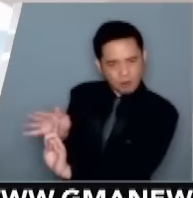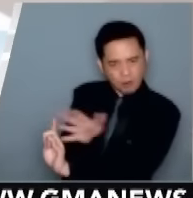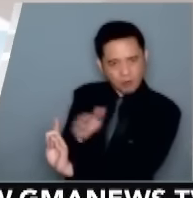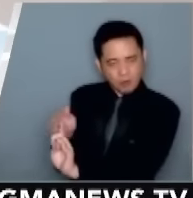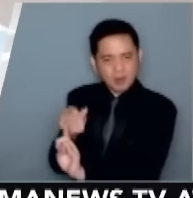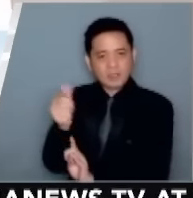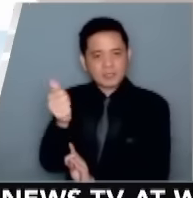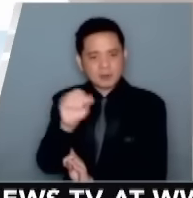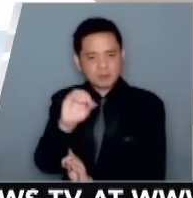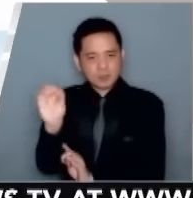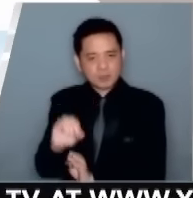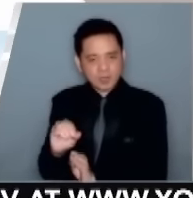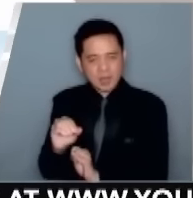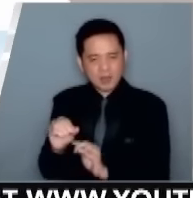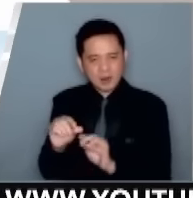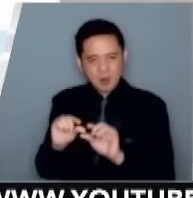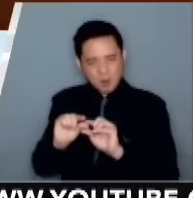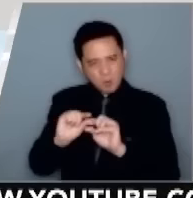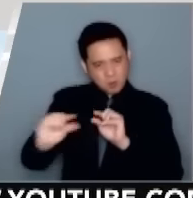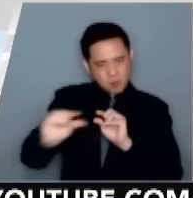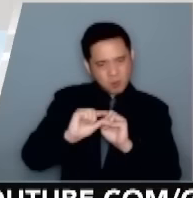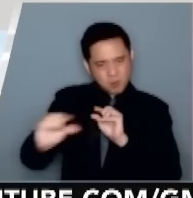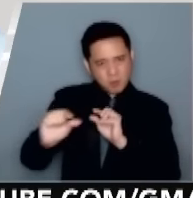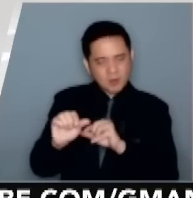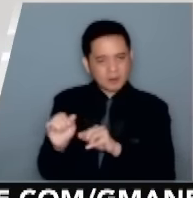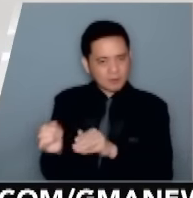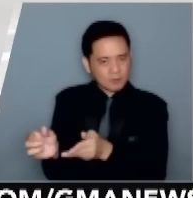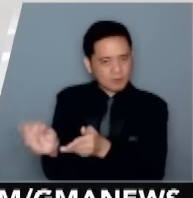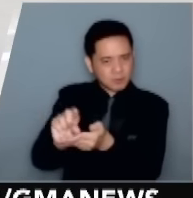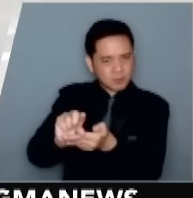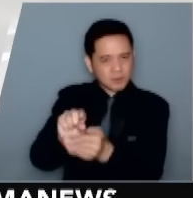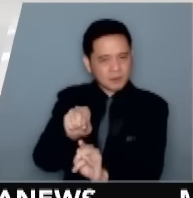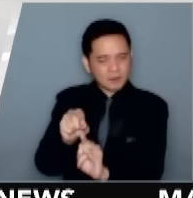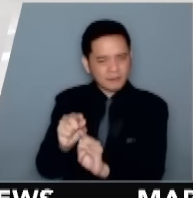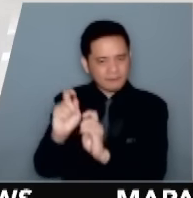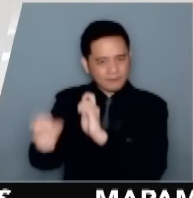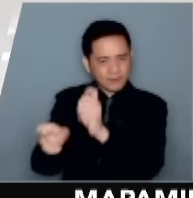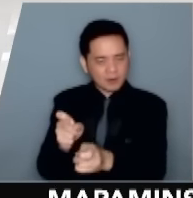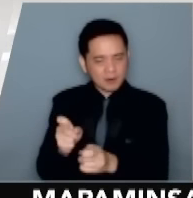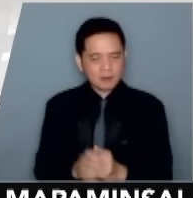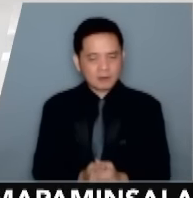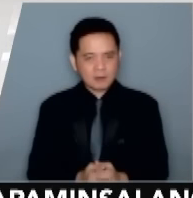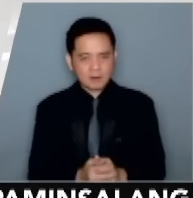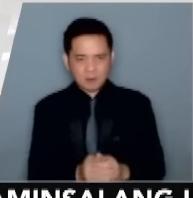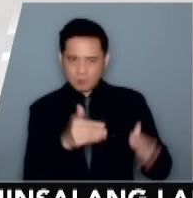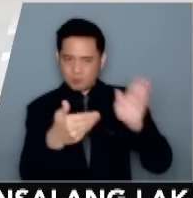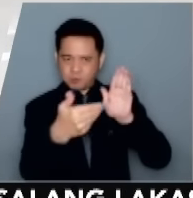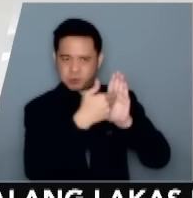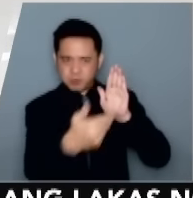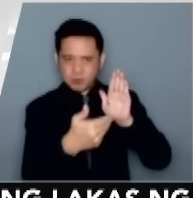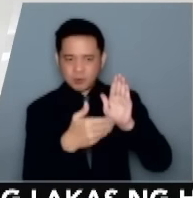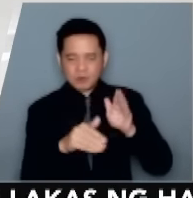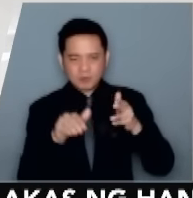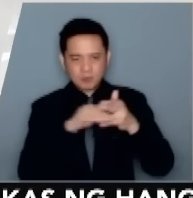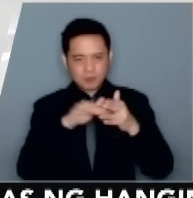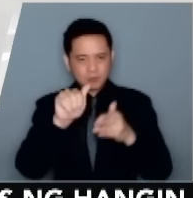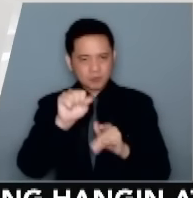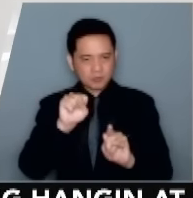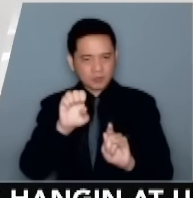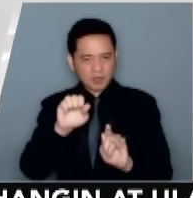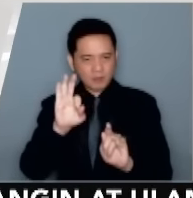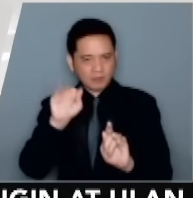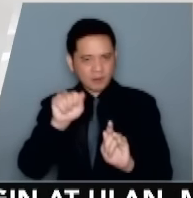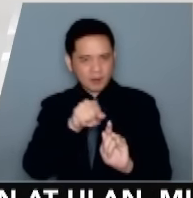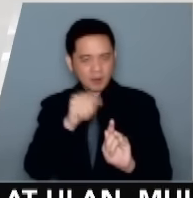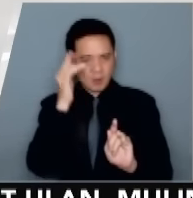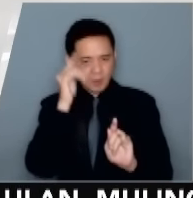10% na monthly interest. Kukwestiyon naman ni Chan kung bakit syndicated estafa ang ikinaso gayong umiikot lang umano sa pagkalugi ng